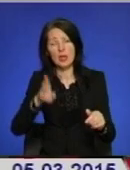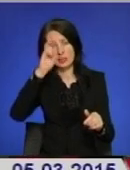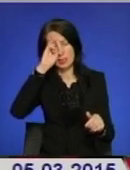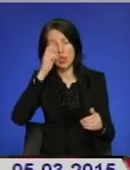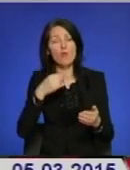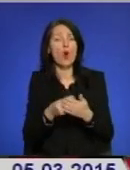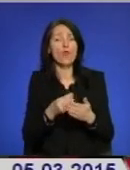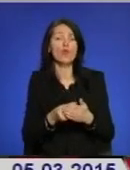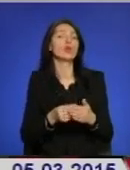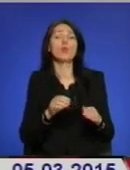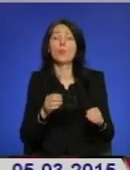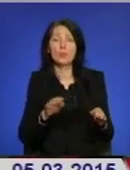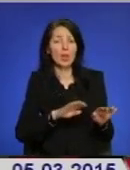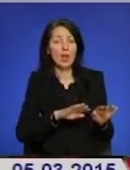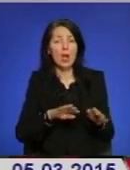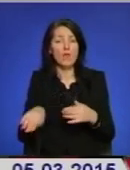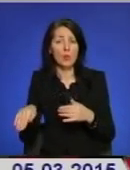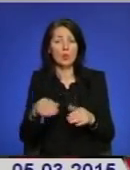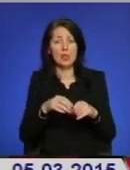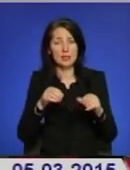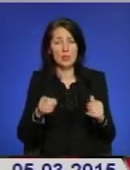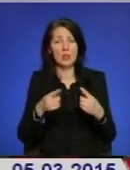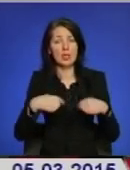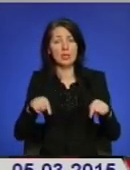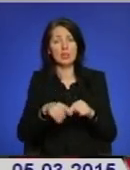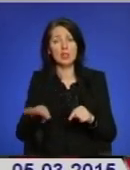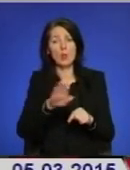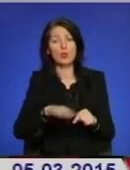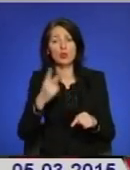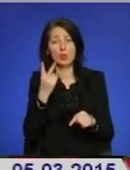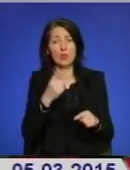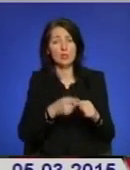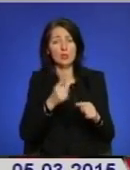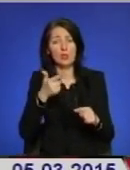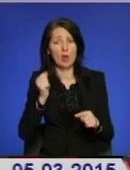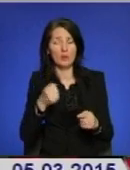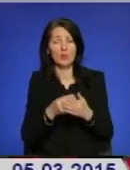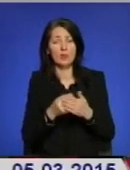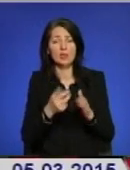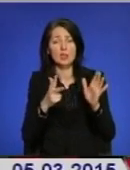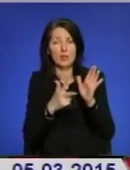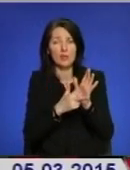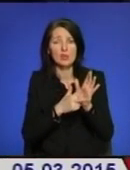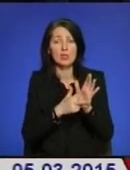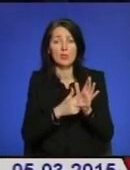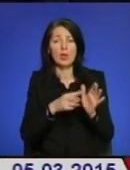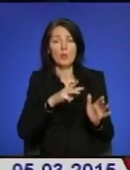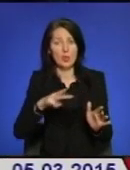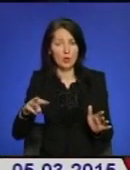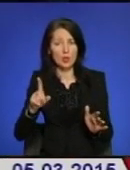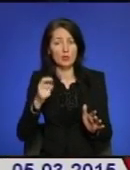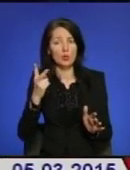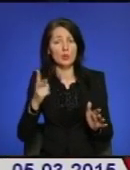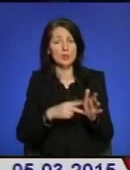земельна ділянка площею 2,5 гектари. І вартість її складає 8 мільйонів 107 тисяч гривень. Ще